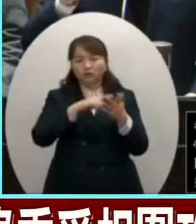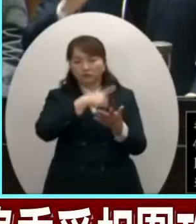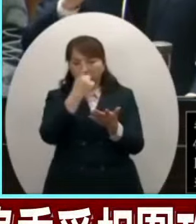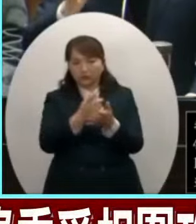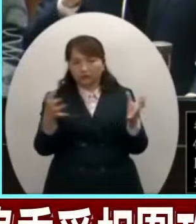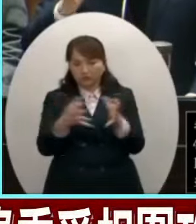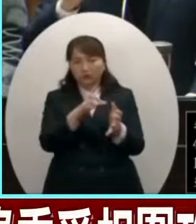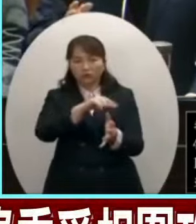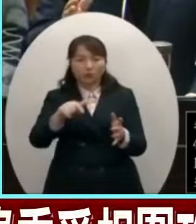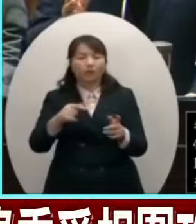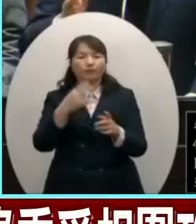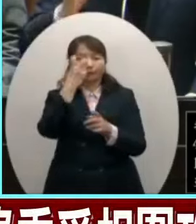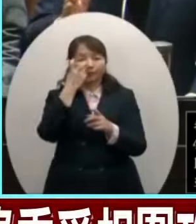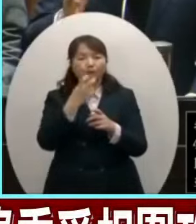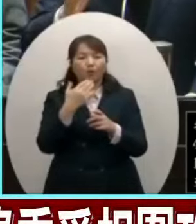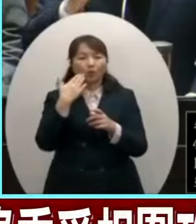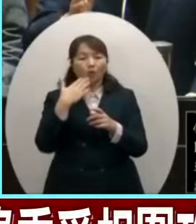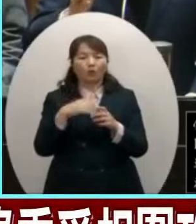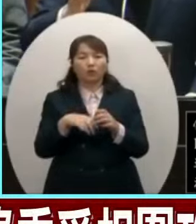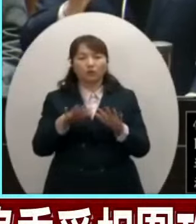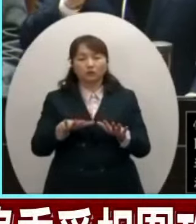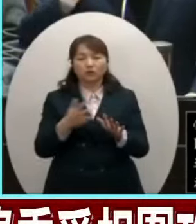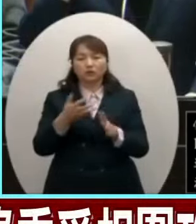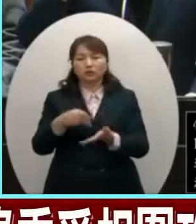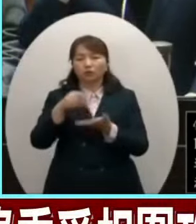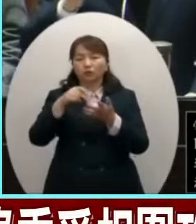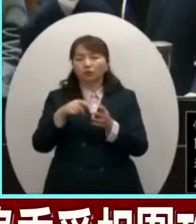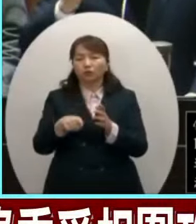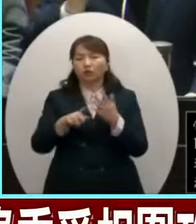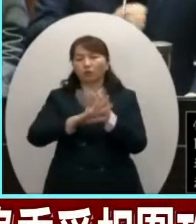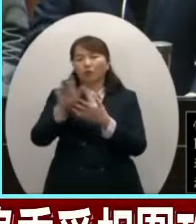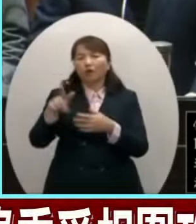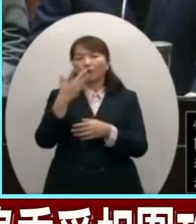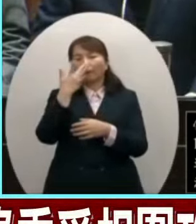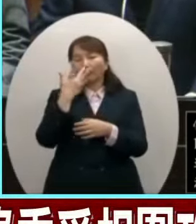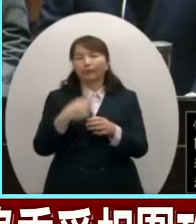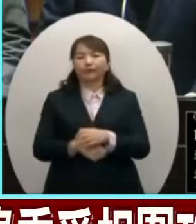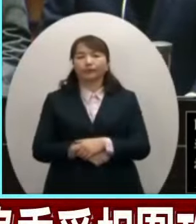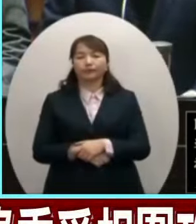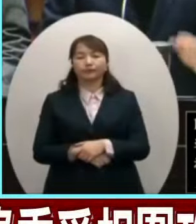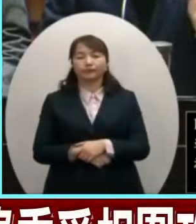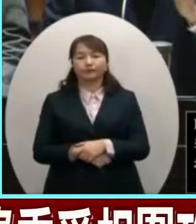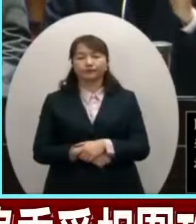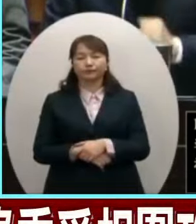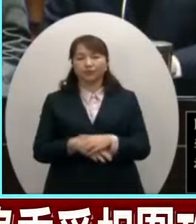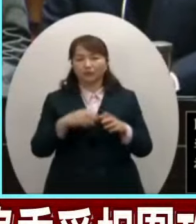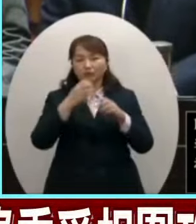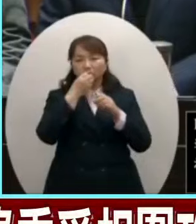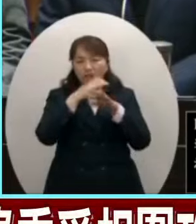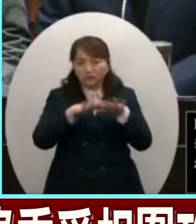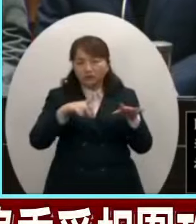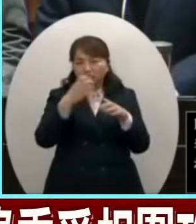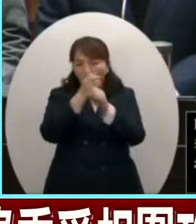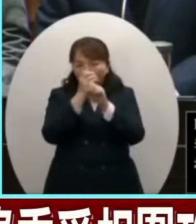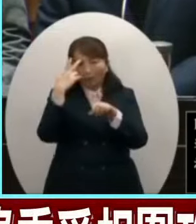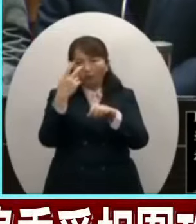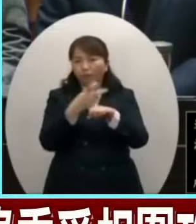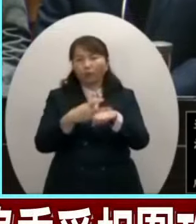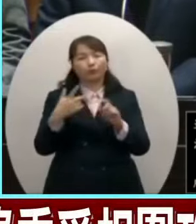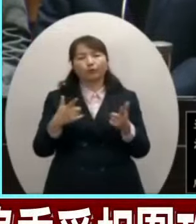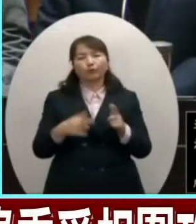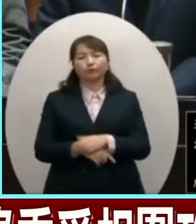覆。陈建仁居然就讲说没有哦，没有这样子哦，你负责吗？你负责吗？这是什么意思啊？徐